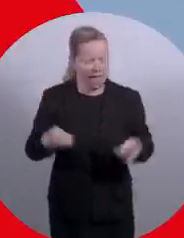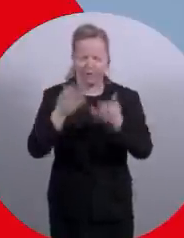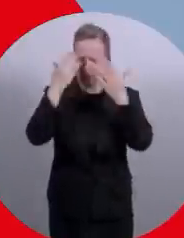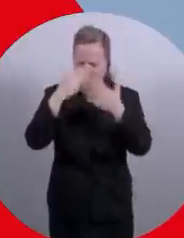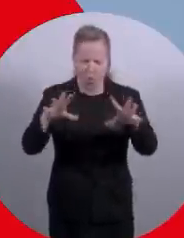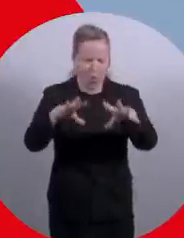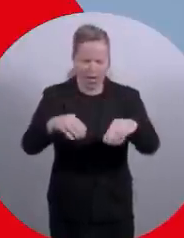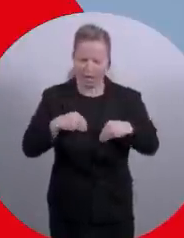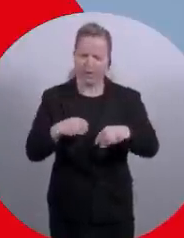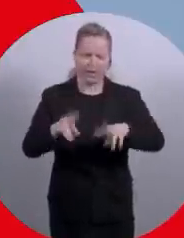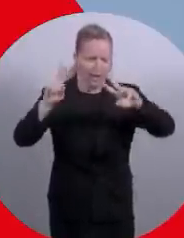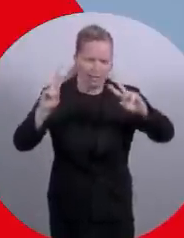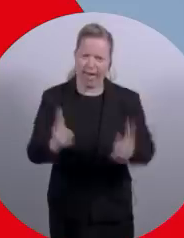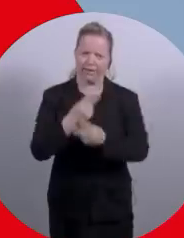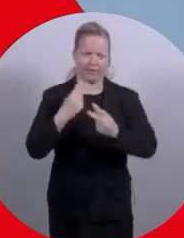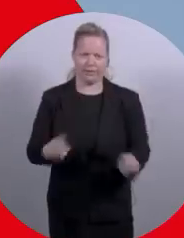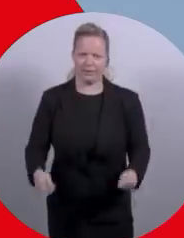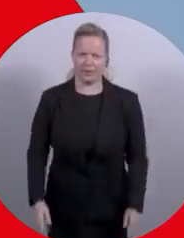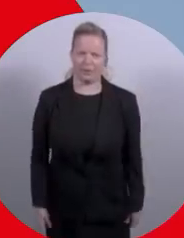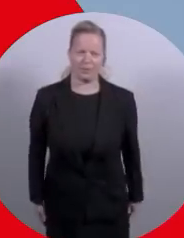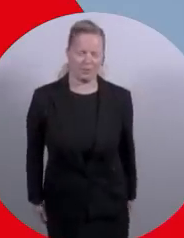wir können